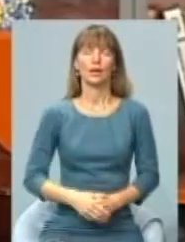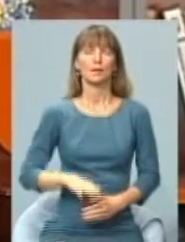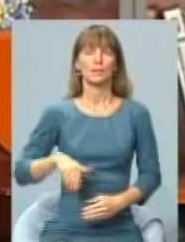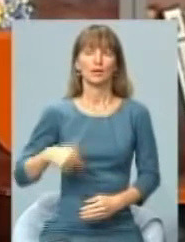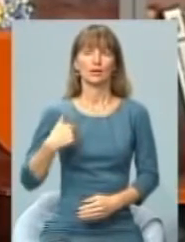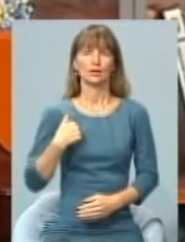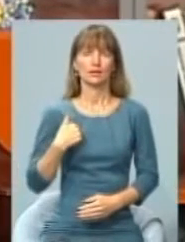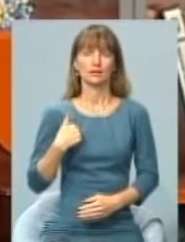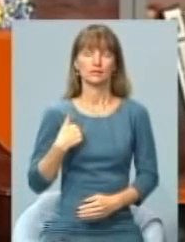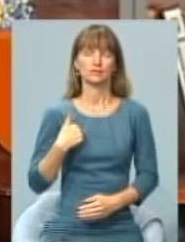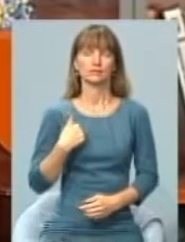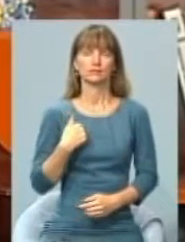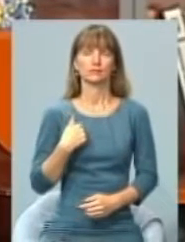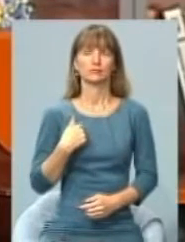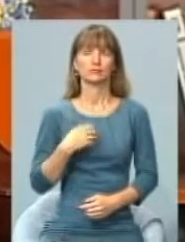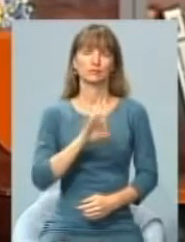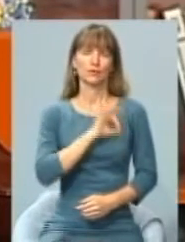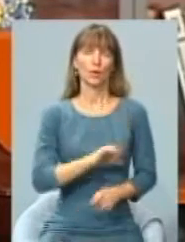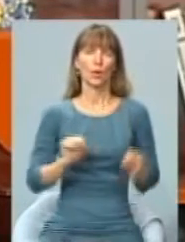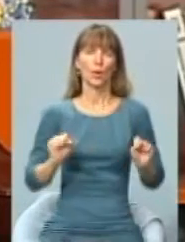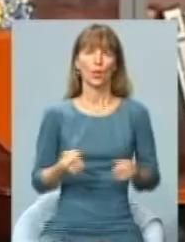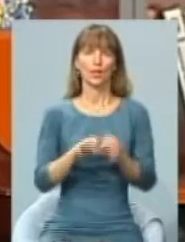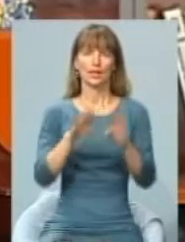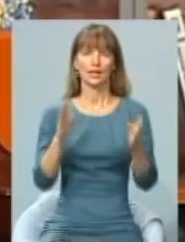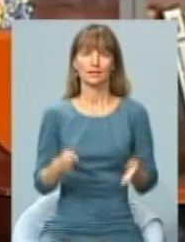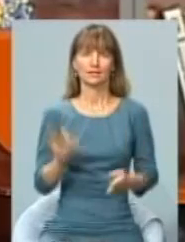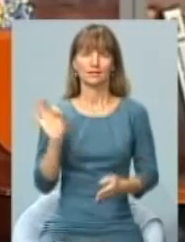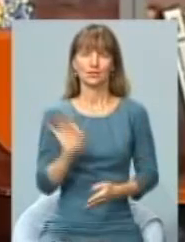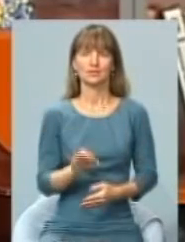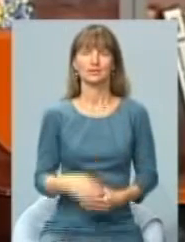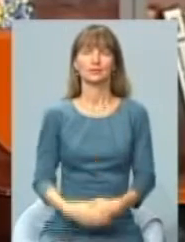Потом я холодильником пользуюсь часто.